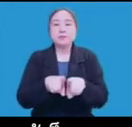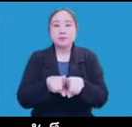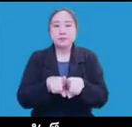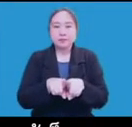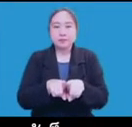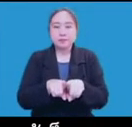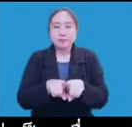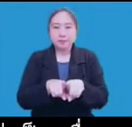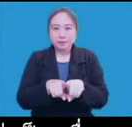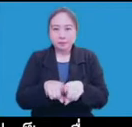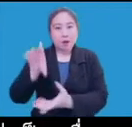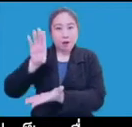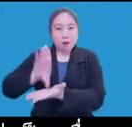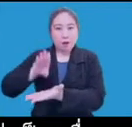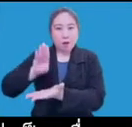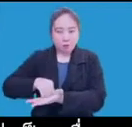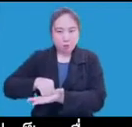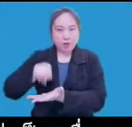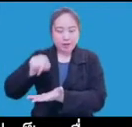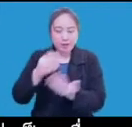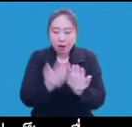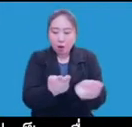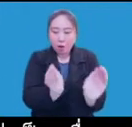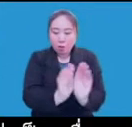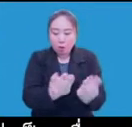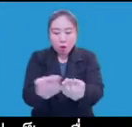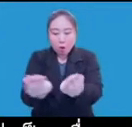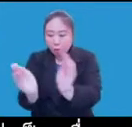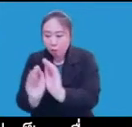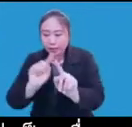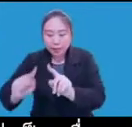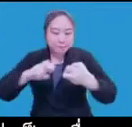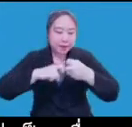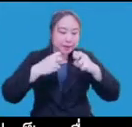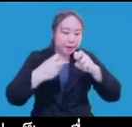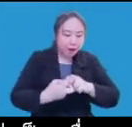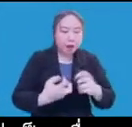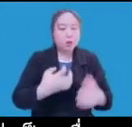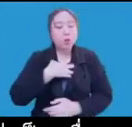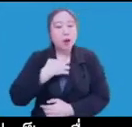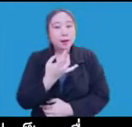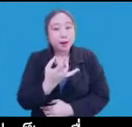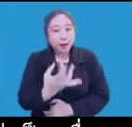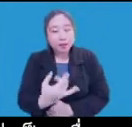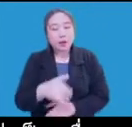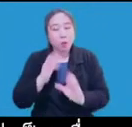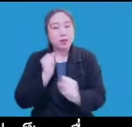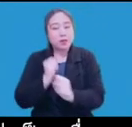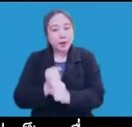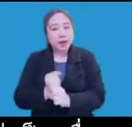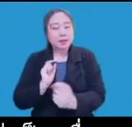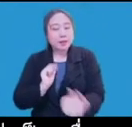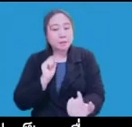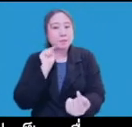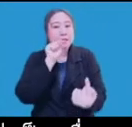ำข้อมูลจากครัวเรือนไม่ว่าจะเป็นปัญหาไม่ว่าจะเป็นความต้องการรวมถึงการทำงานของเจ้าหน้าที่